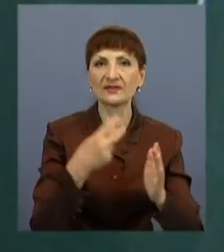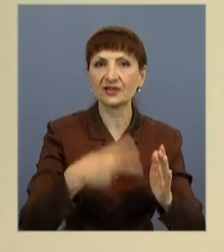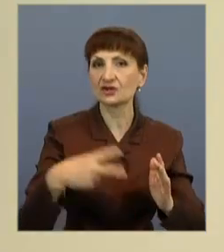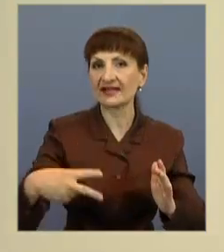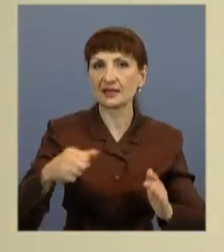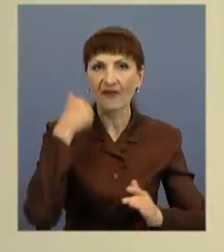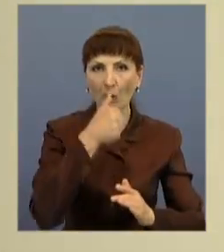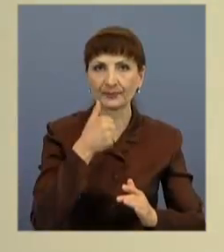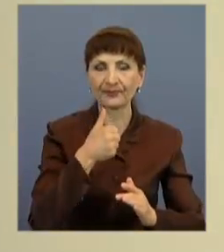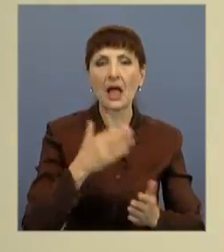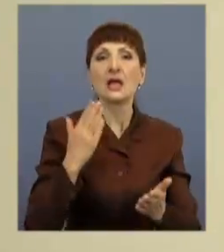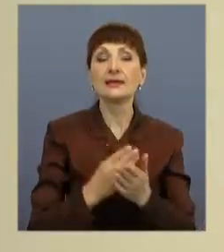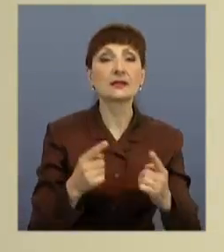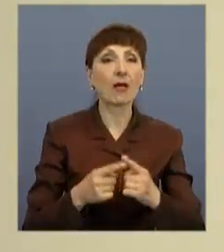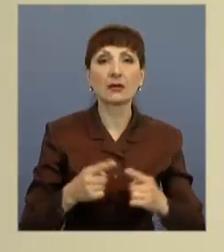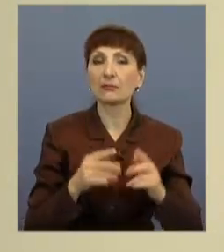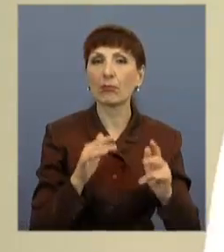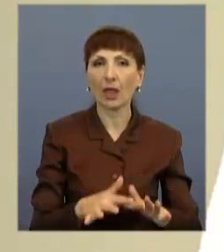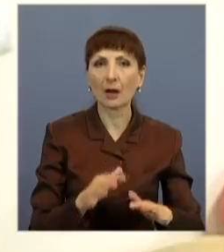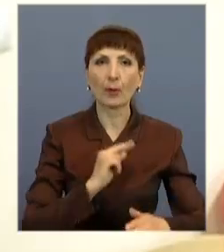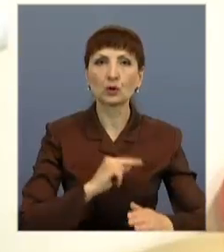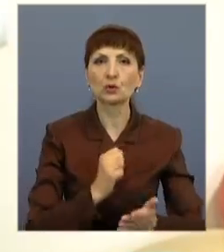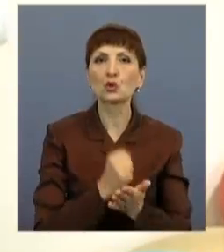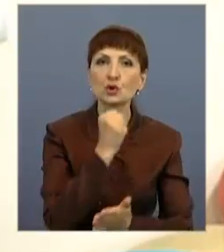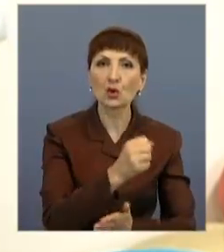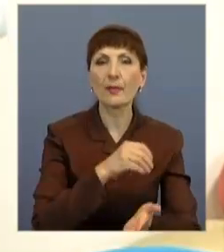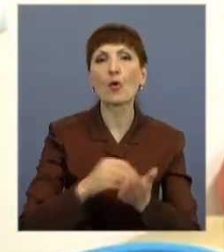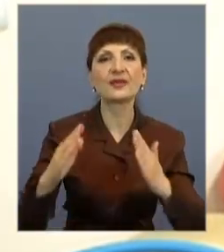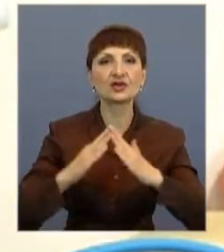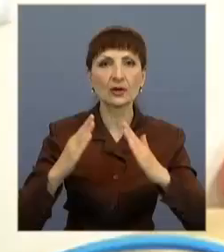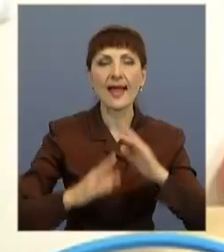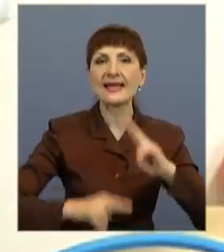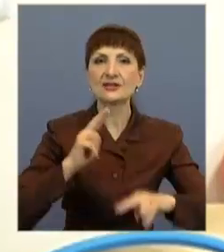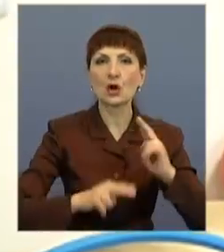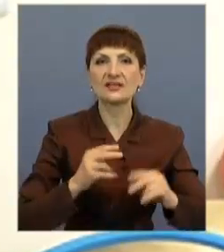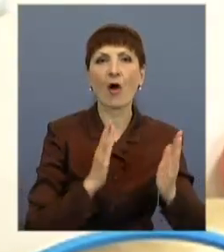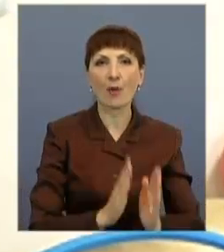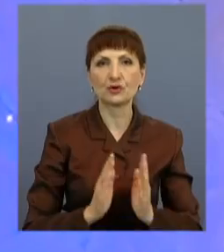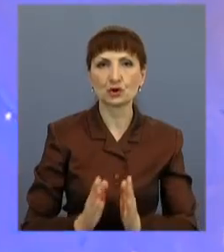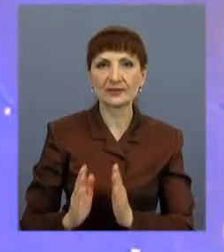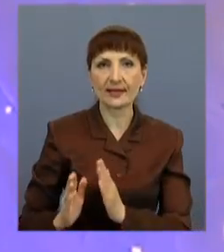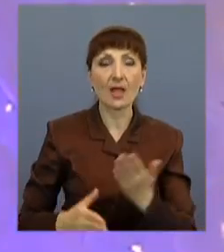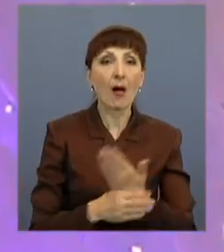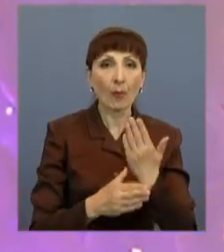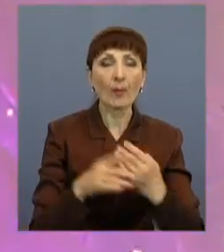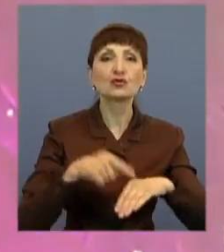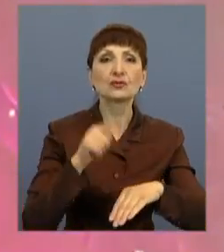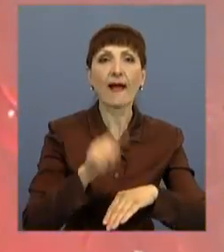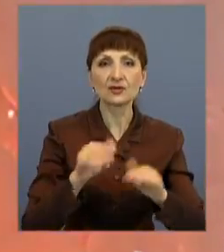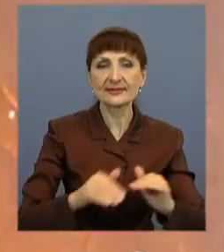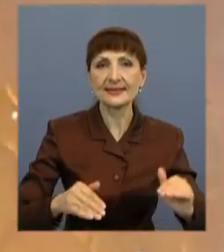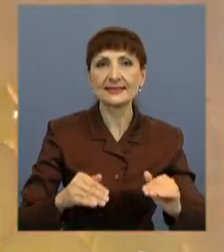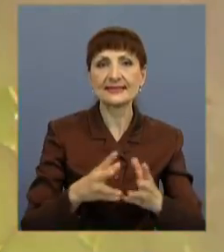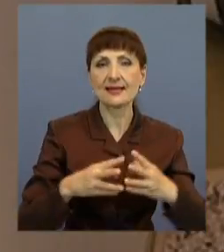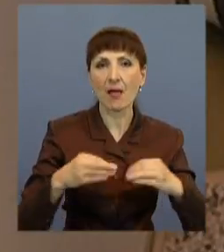2020 года. Есть конкретные меры по трудоустройству, покупке жилья и строительству общежитий. Помощь ощущают дети из